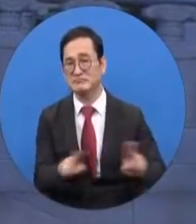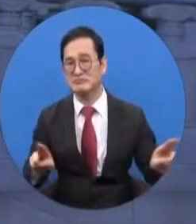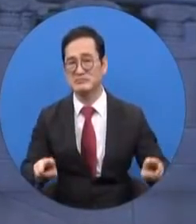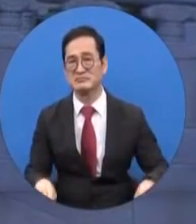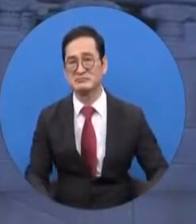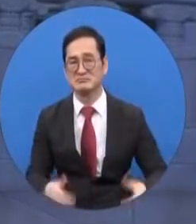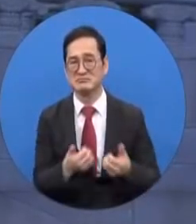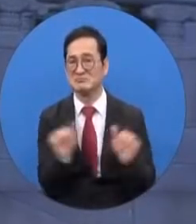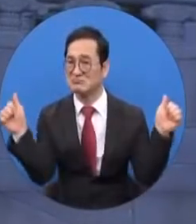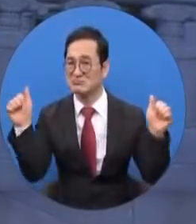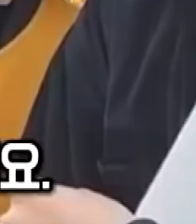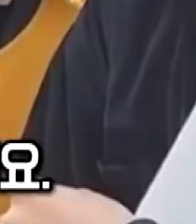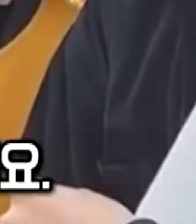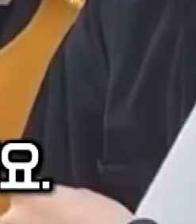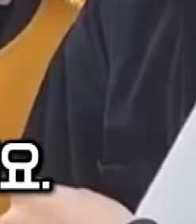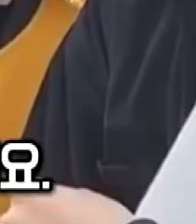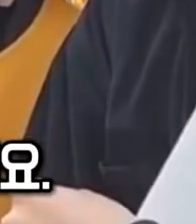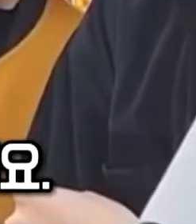장재원 실장입니다.